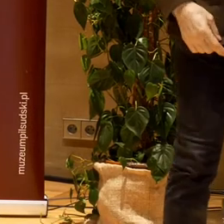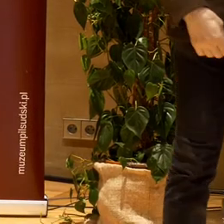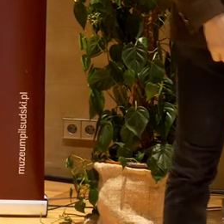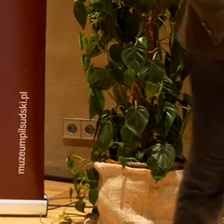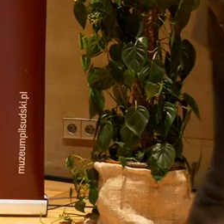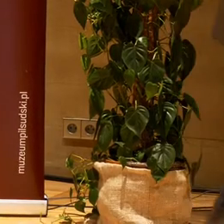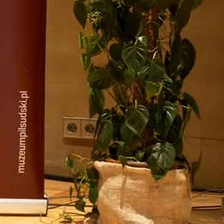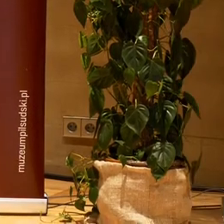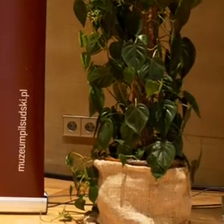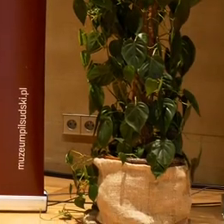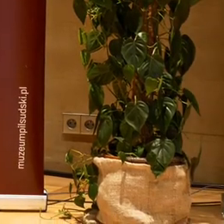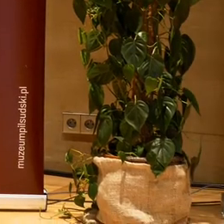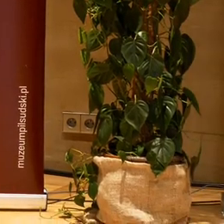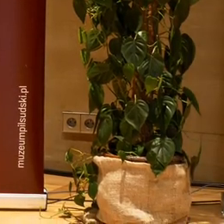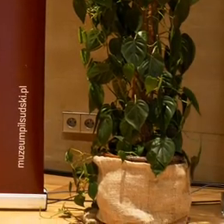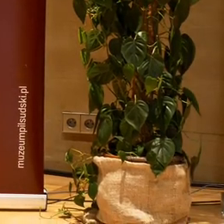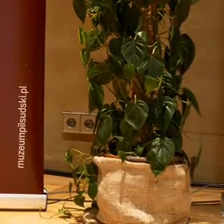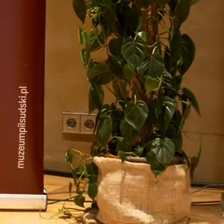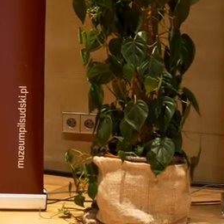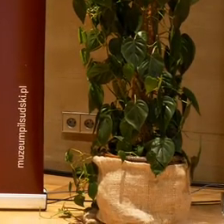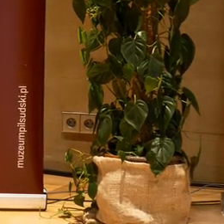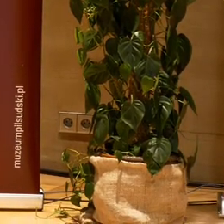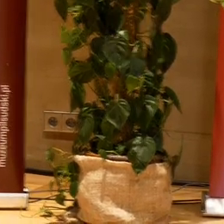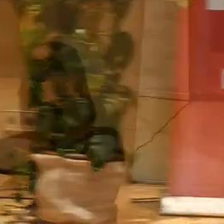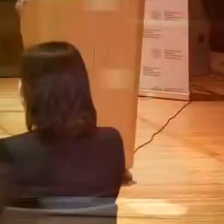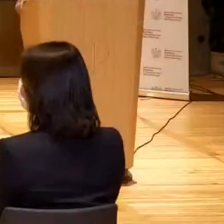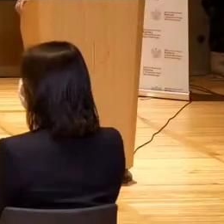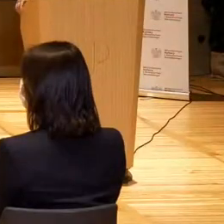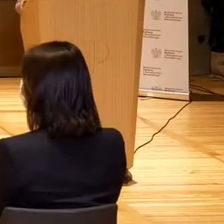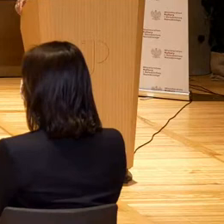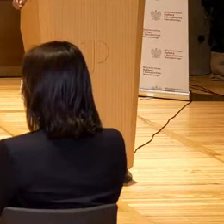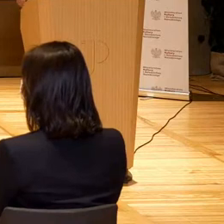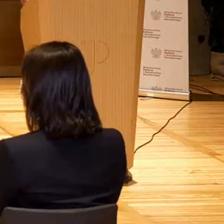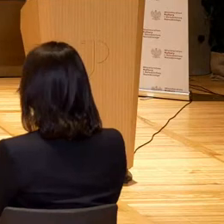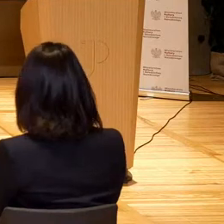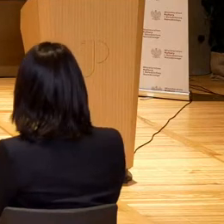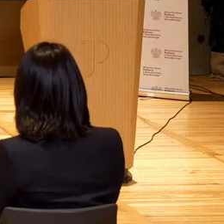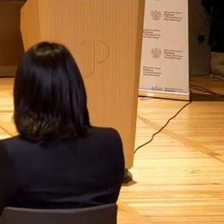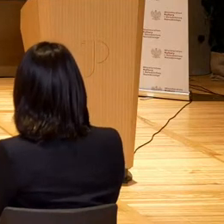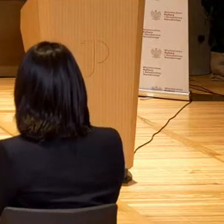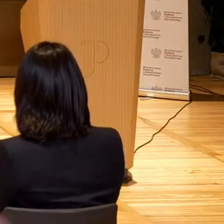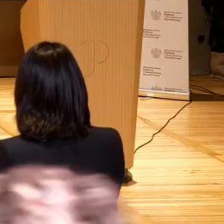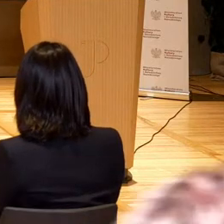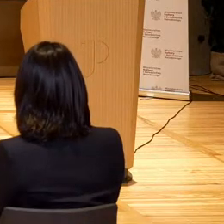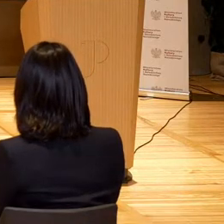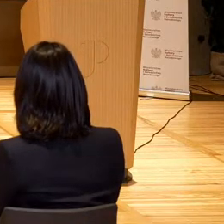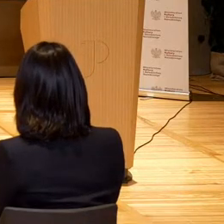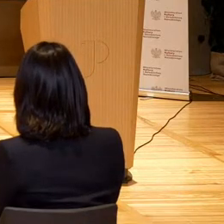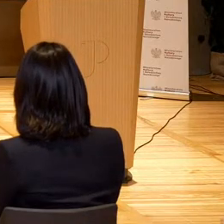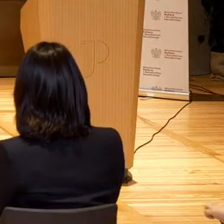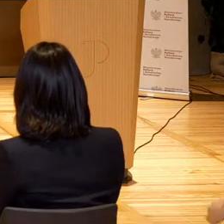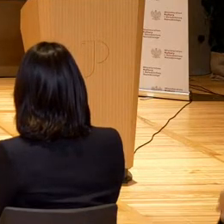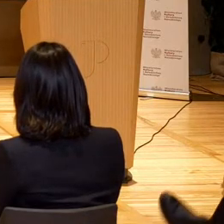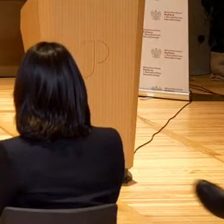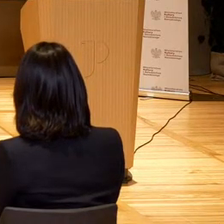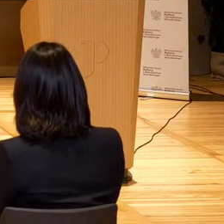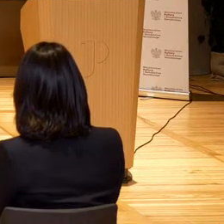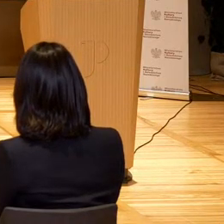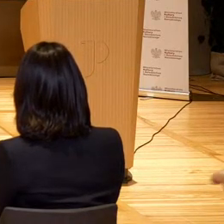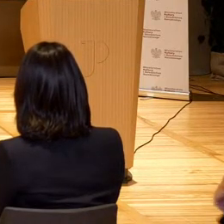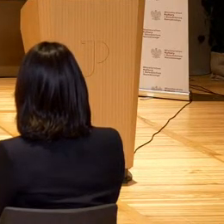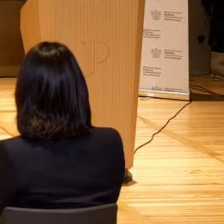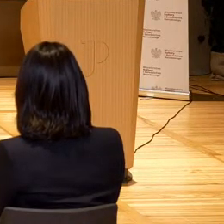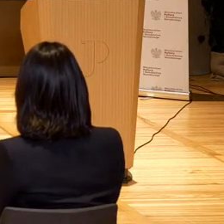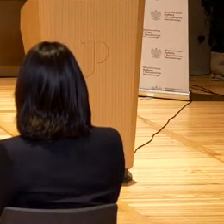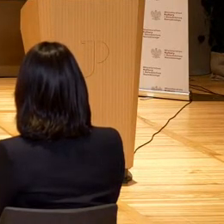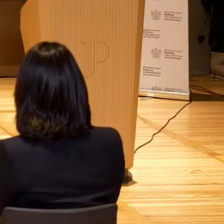W rytmie Mazurka wchodzimy w drugą część, właściwie w ten drugi akt naszego dzisiejszego spotkania. Bardzo